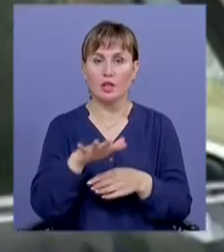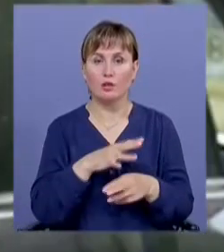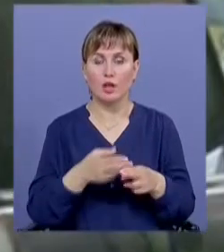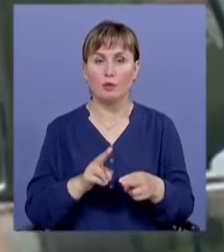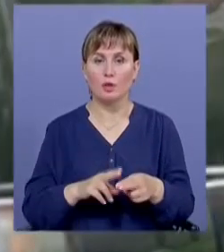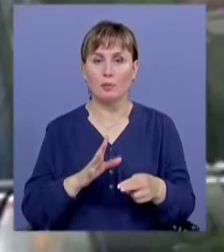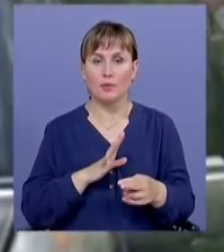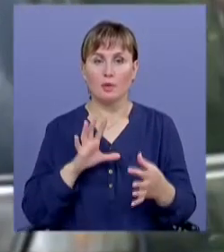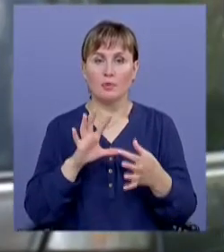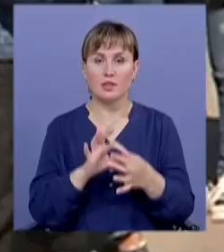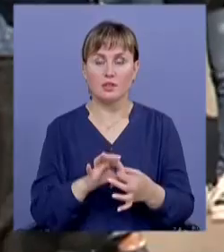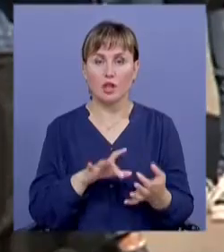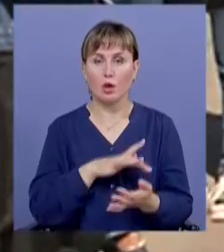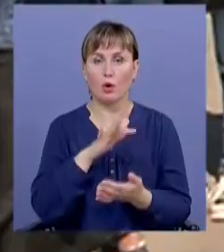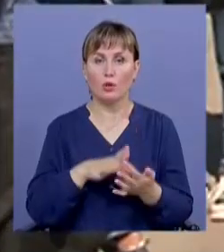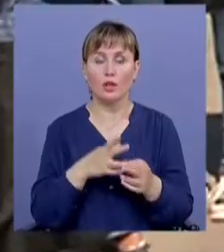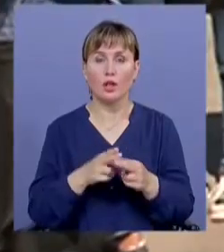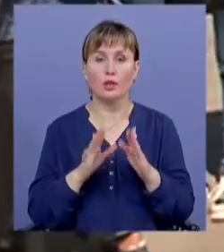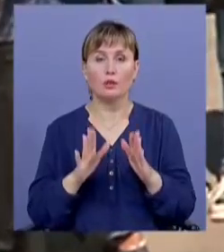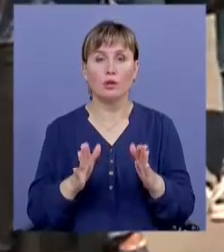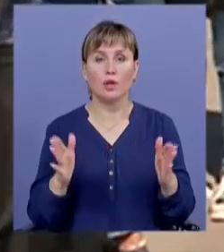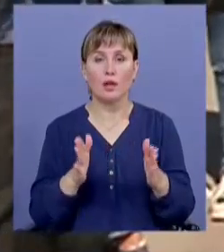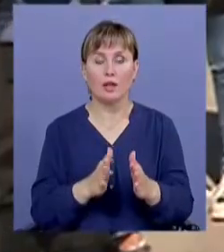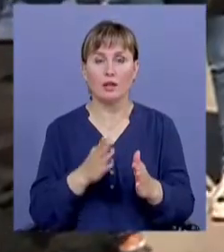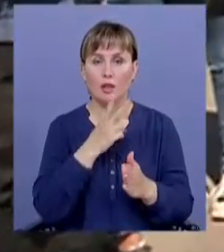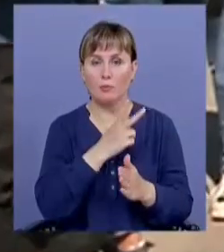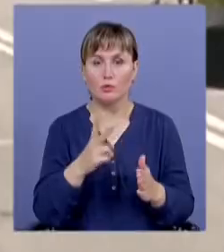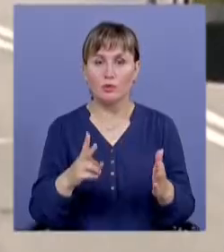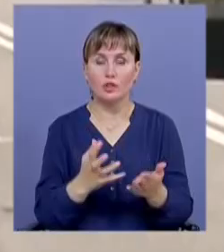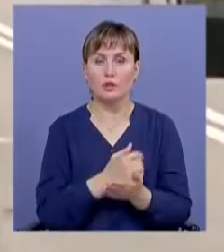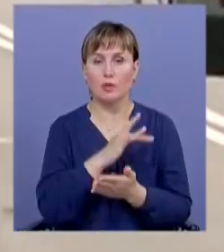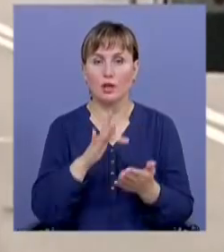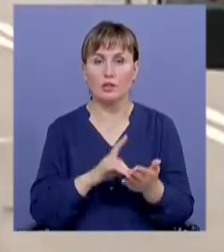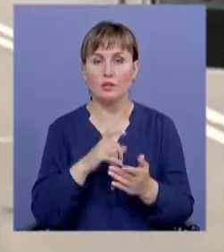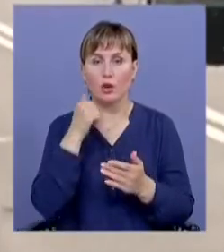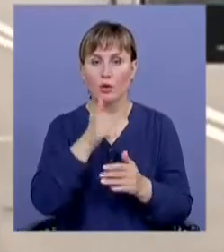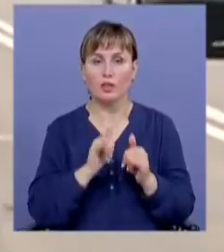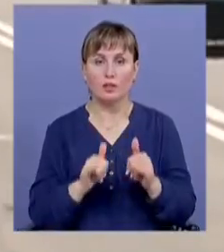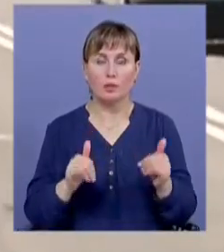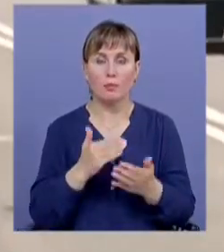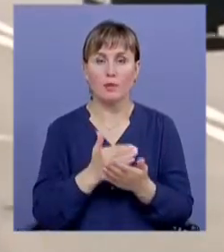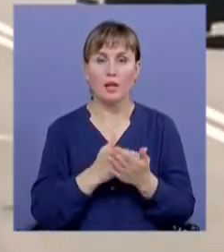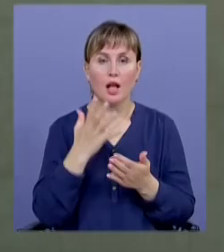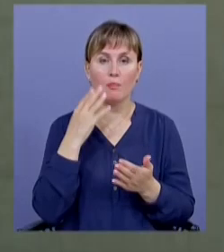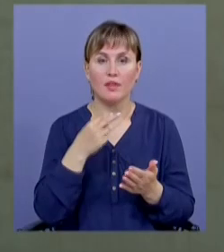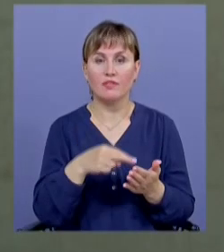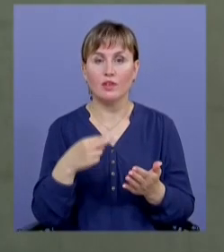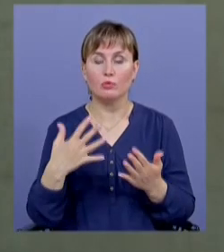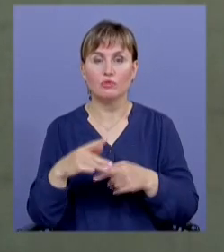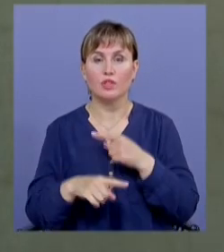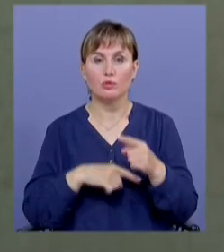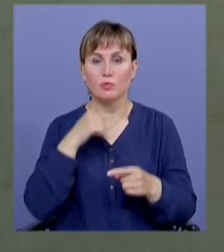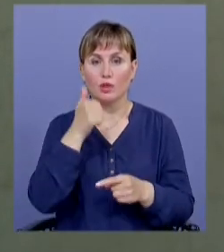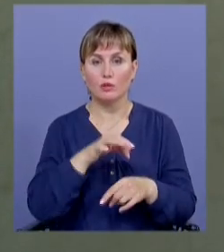были присоединены к городу. И это только краткий обзор достижений мегаполиса за годы развития по программе «Алматы-2020». Уже в следующем